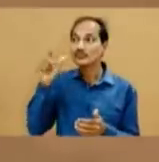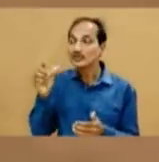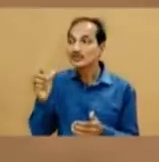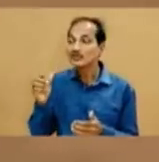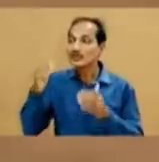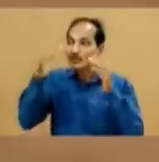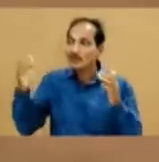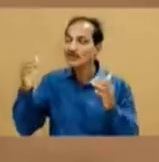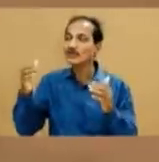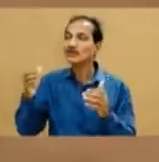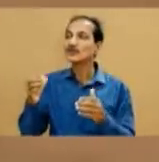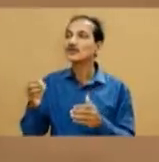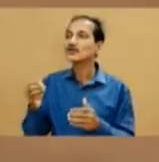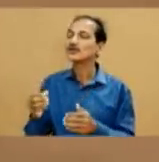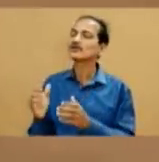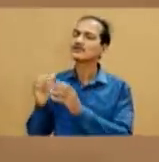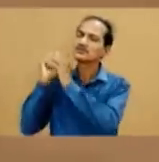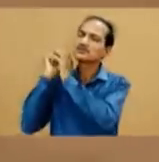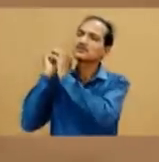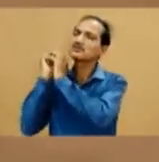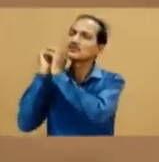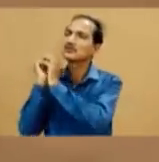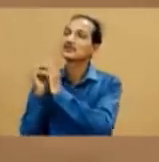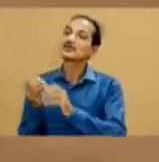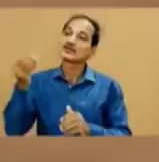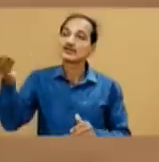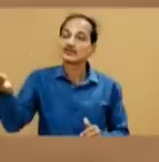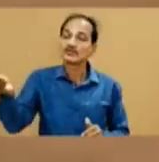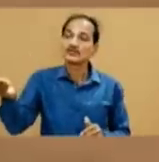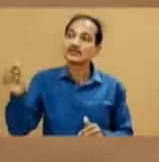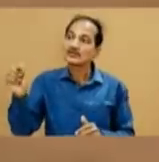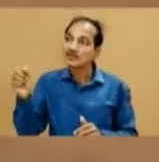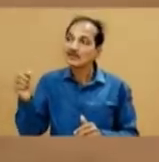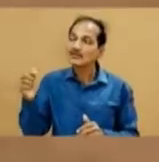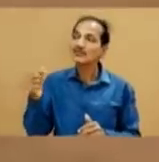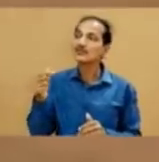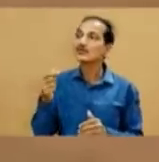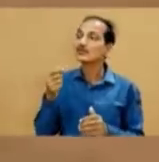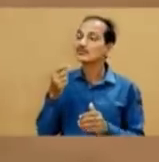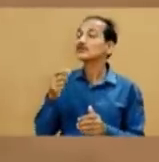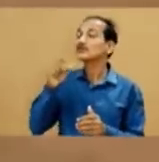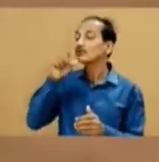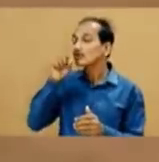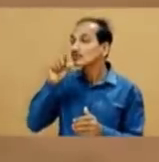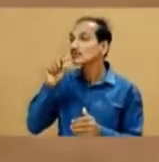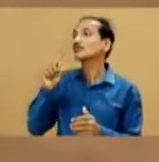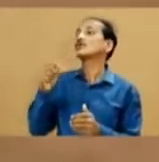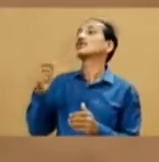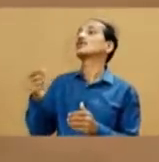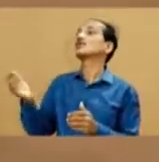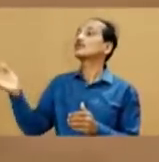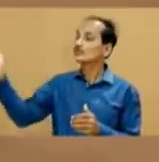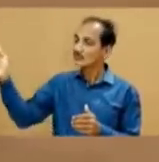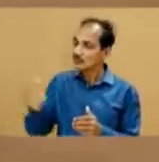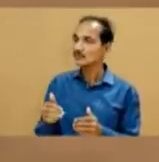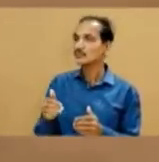ସେ ପିଲାମାନେ ବି ଟିକେ ଭୟ ଖାଉଛି। ତାକୁ ମୋଟିଭେଟ୍ କରିକି ଆଣିବା କି ତୁମେ ଯାଇକି ସେହି ଏରିଆରେ ଡେଲିଭର କରନ୍ତୁ, ଟିକେ